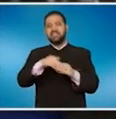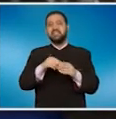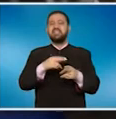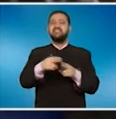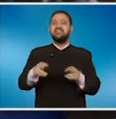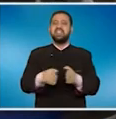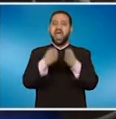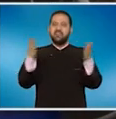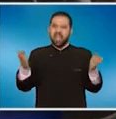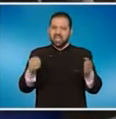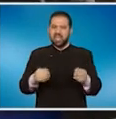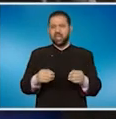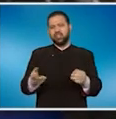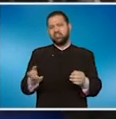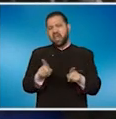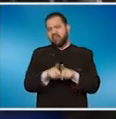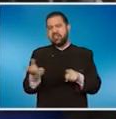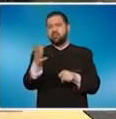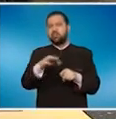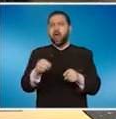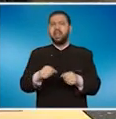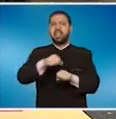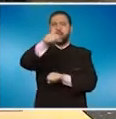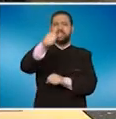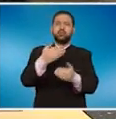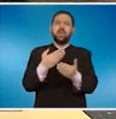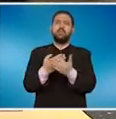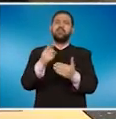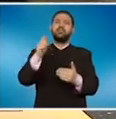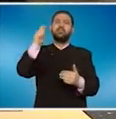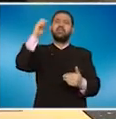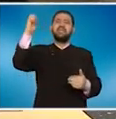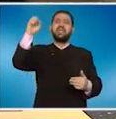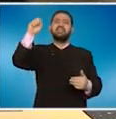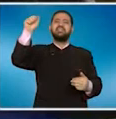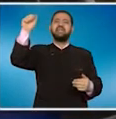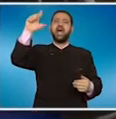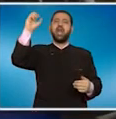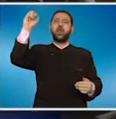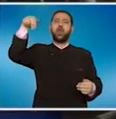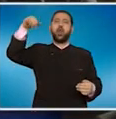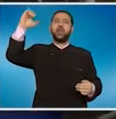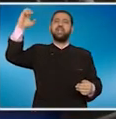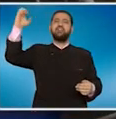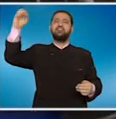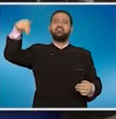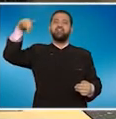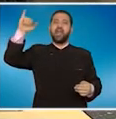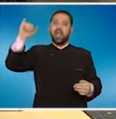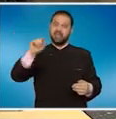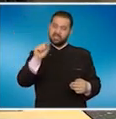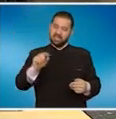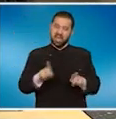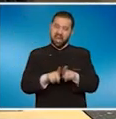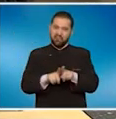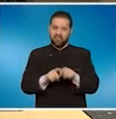Apostol Pavel mai folosește puțin în Tesaloniceni și aici îl dezvoltă, poate, într-adevăr, și sub inspirația acestui soldat roman care stătea și îl păzea